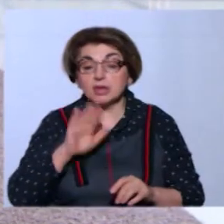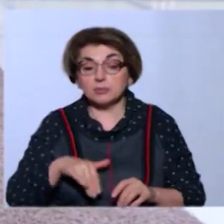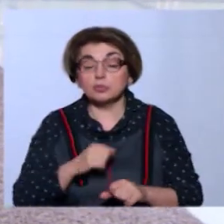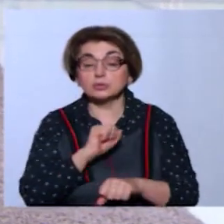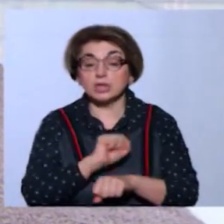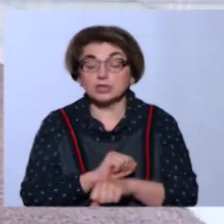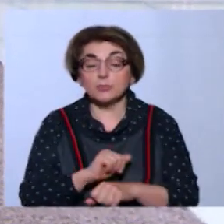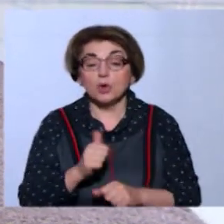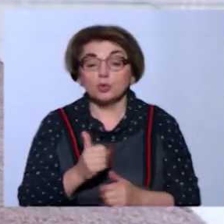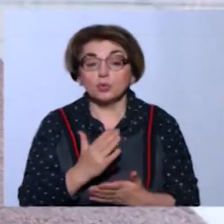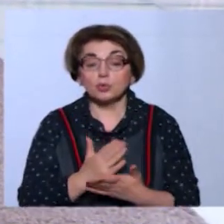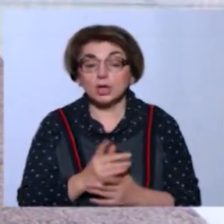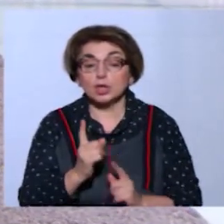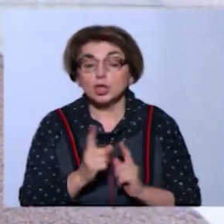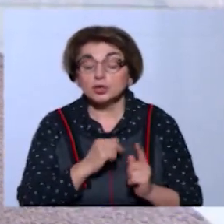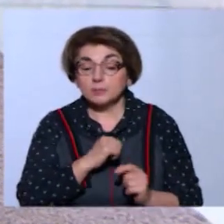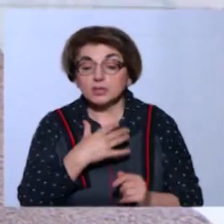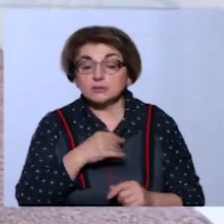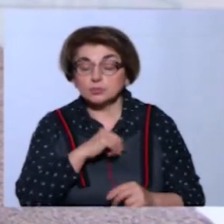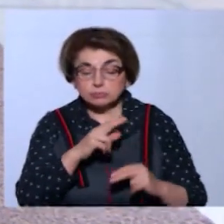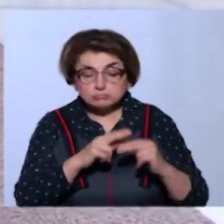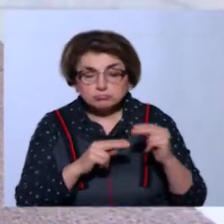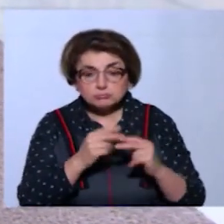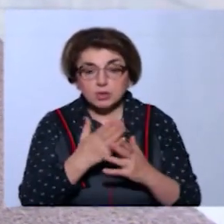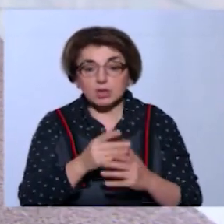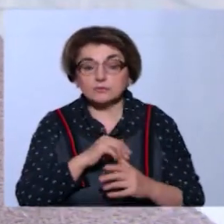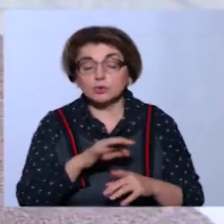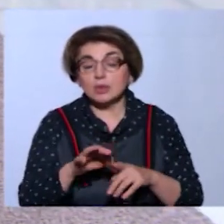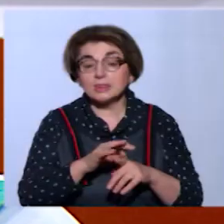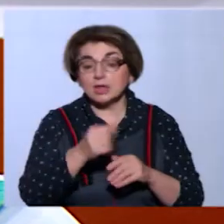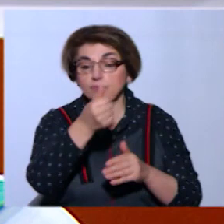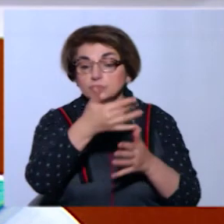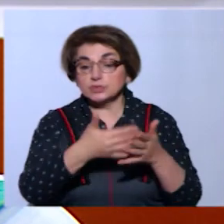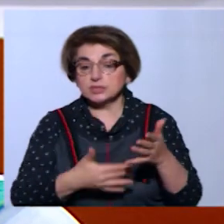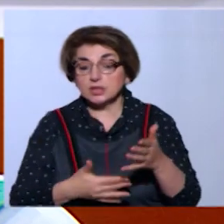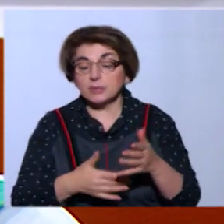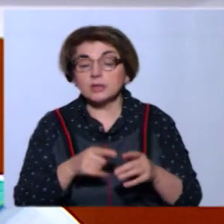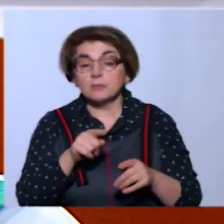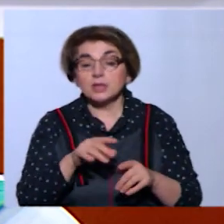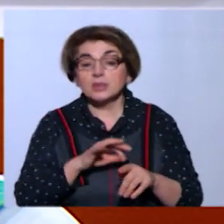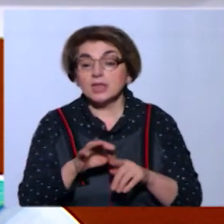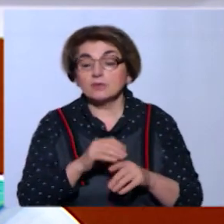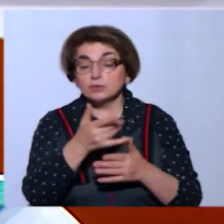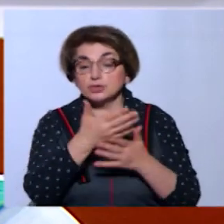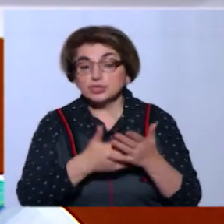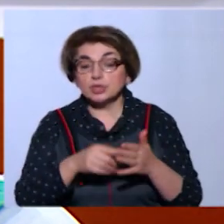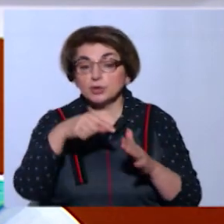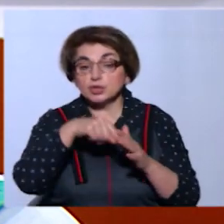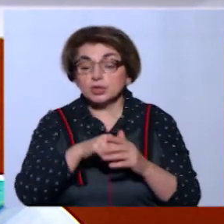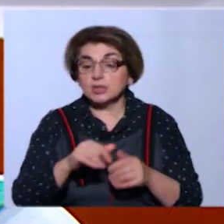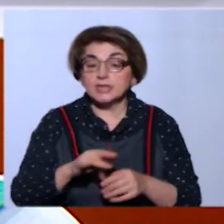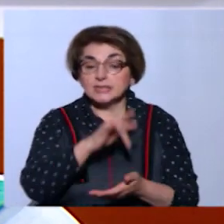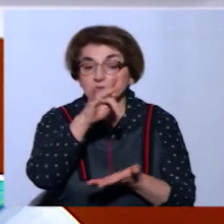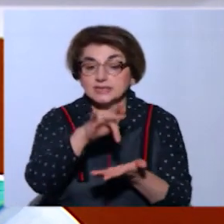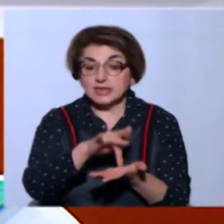განვიხილოთ, როგორი სტრუქტურა აქვს ნერვულ სისტემას. მაშ ნერვული სისტემა შედგება